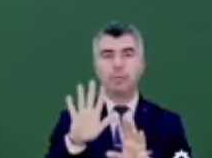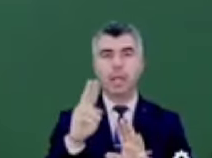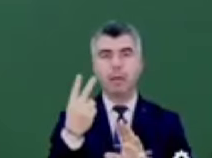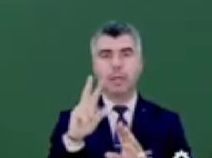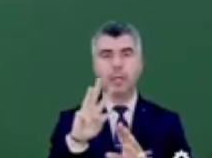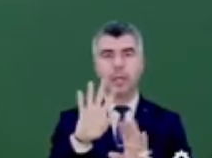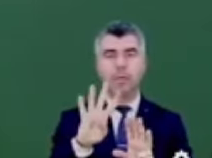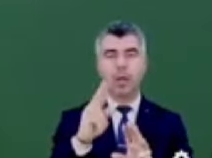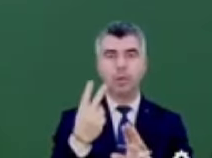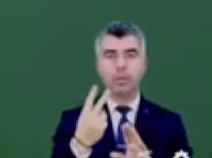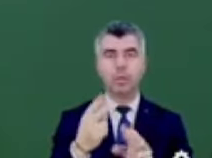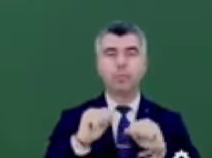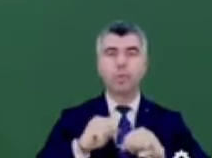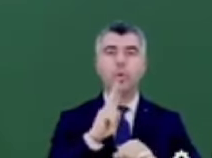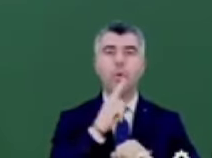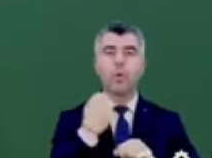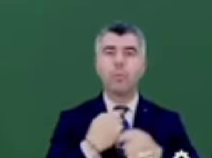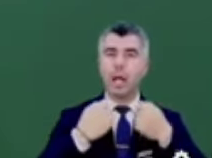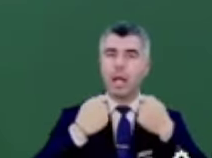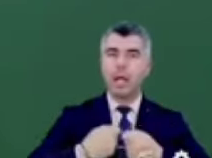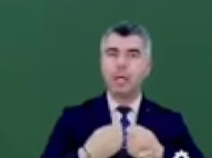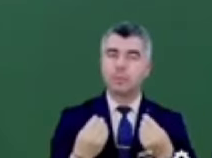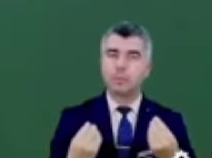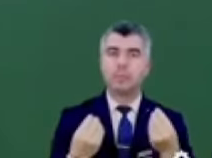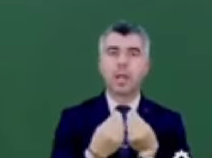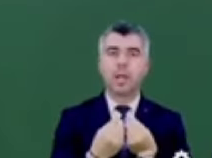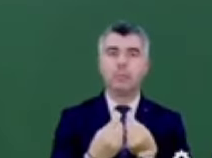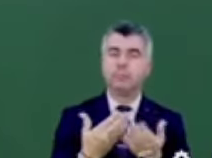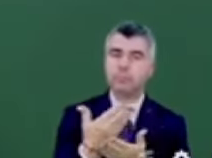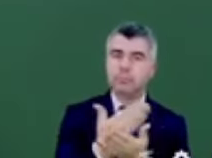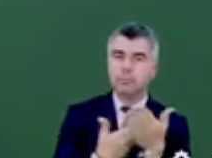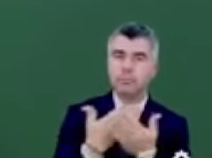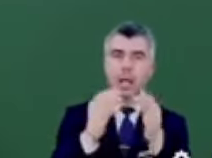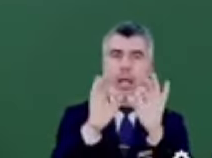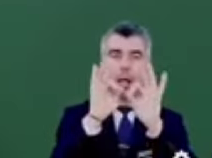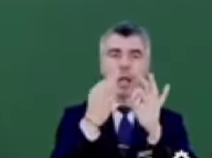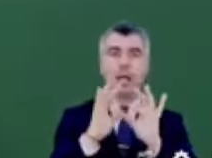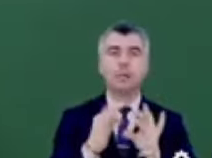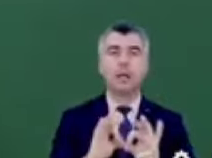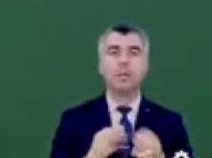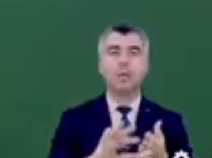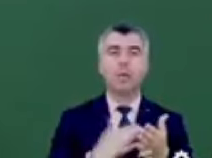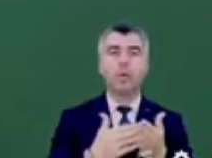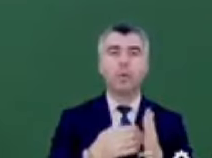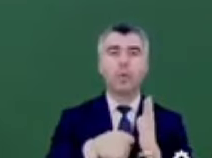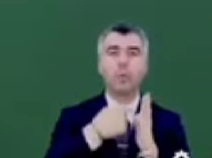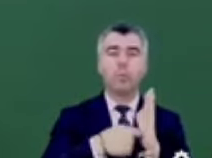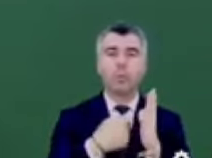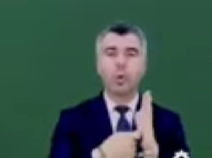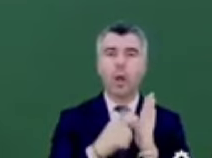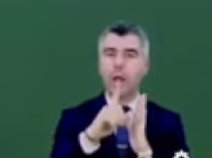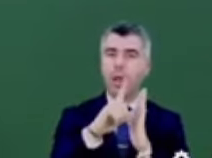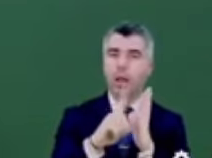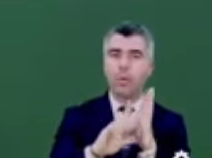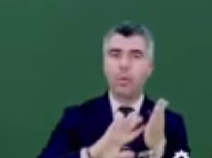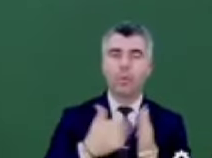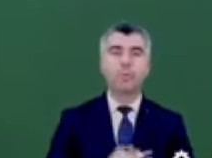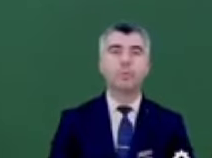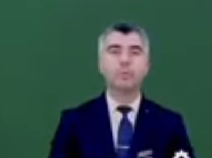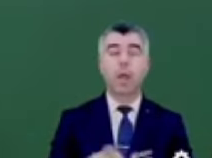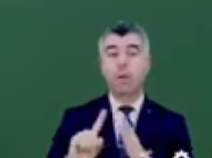برئاسه السيد عزيز اخ نوش خصصه للتداول في عدد من مشاريع النص القانونيه